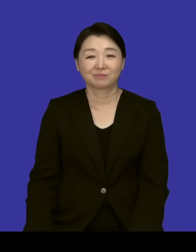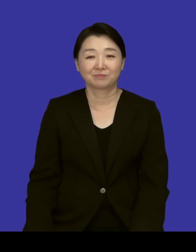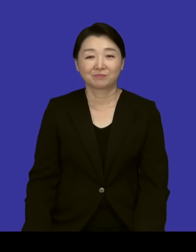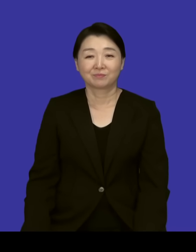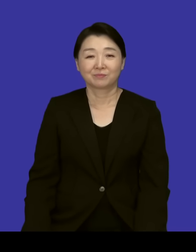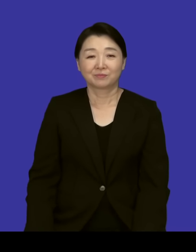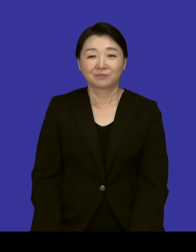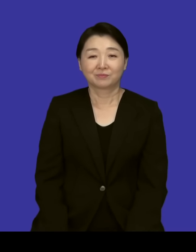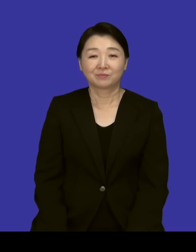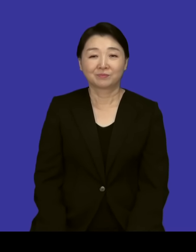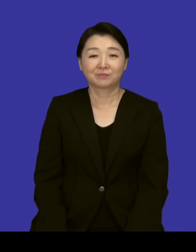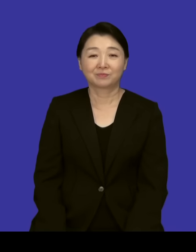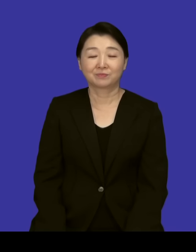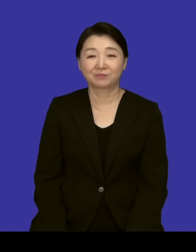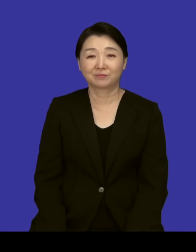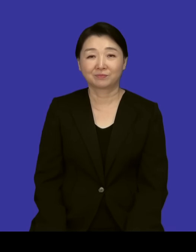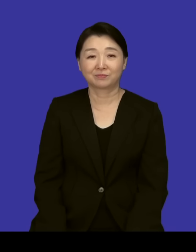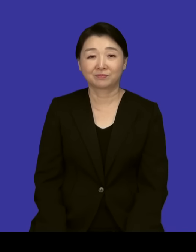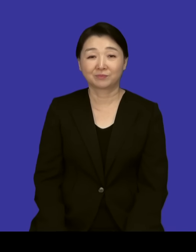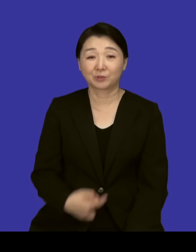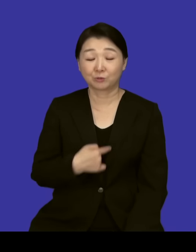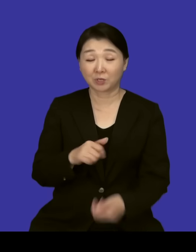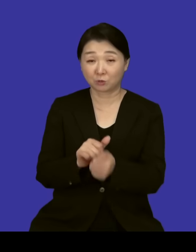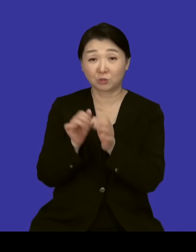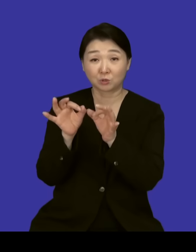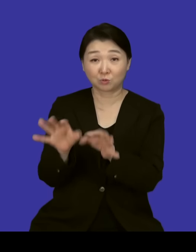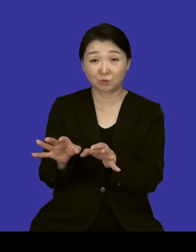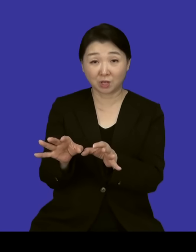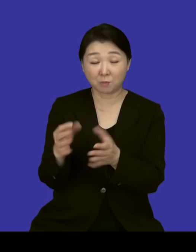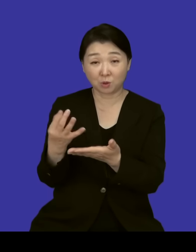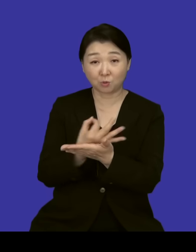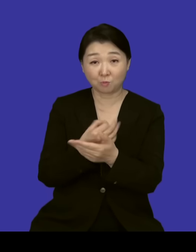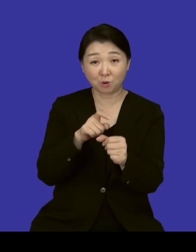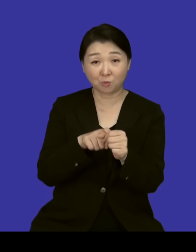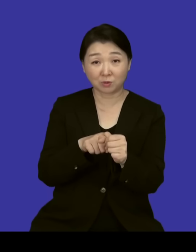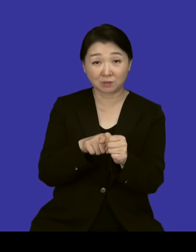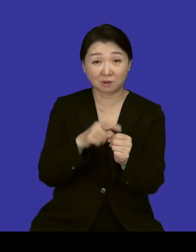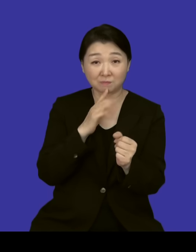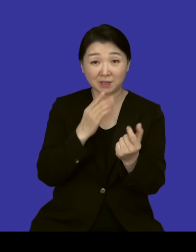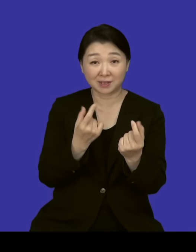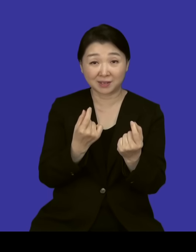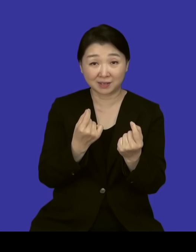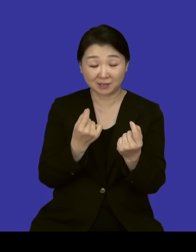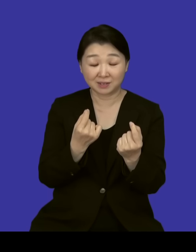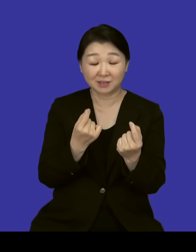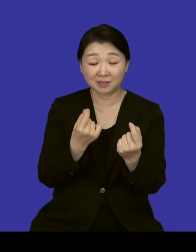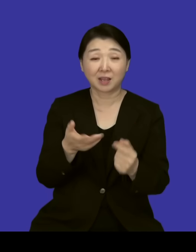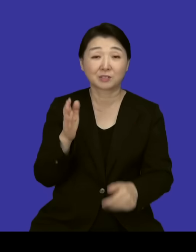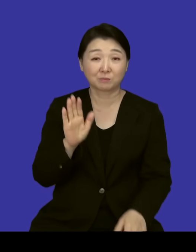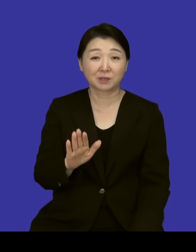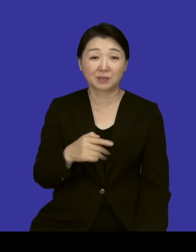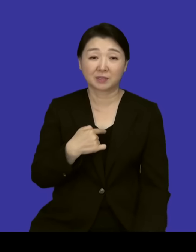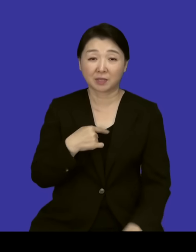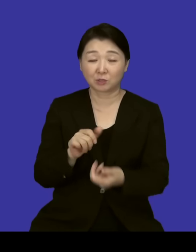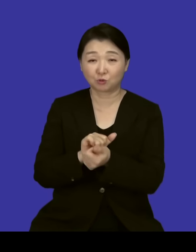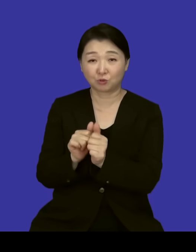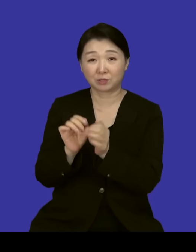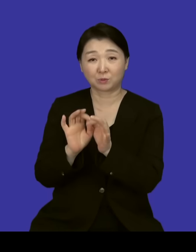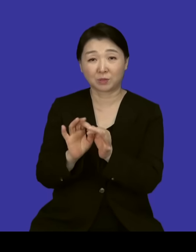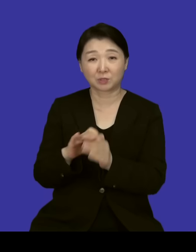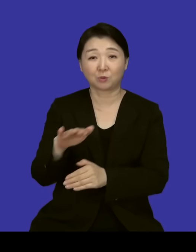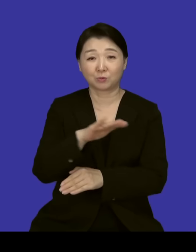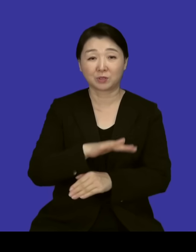네, 제가 뭐 우리가 주식 투자 그냥 네. 돈 벌려고 하는 게 목적인 것 같잖아요. 네. 네. 근데 저는 주식을 통해서